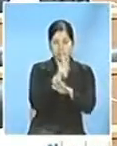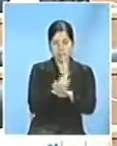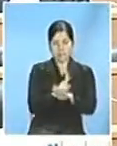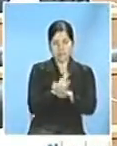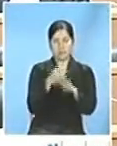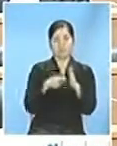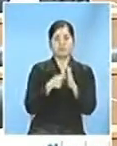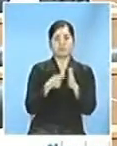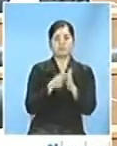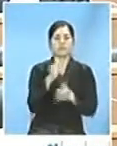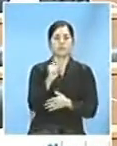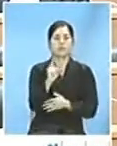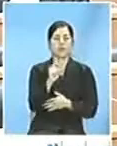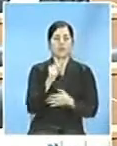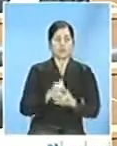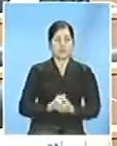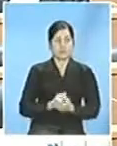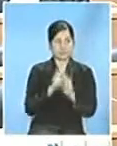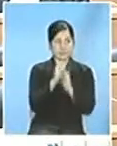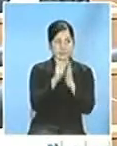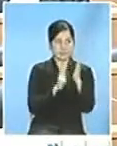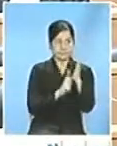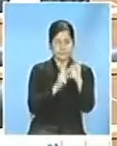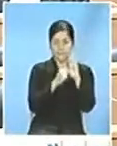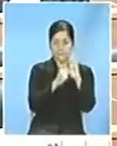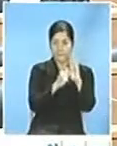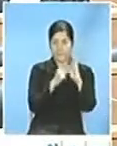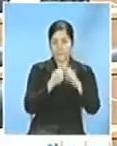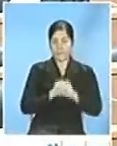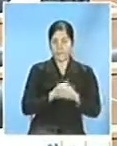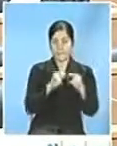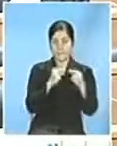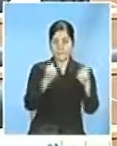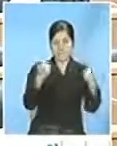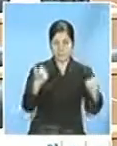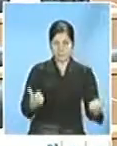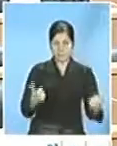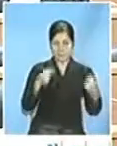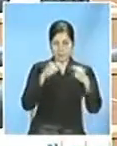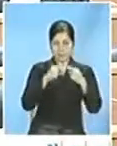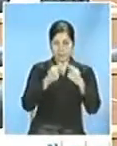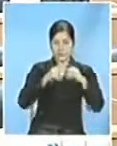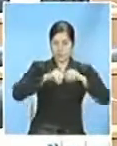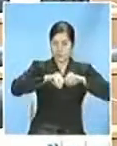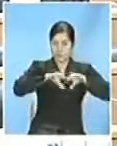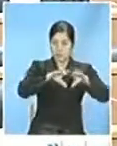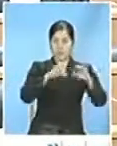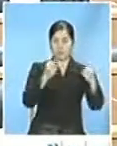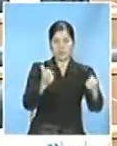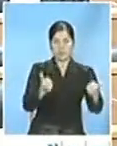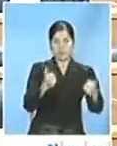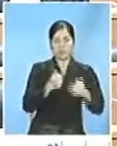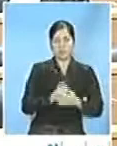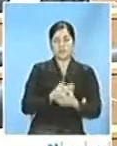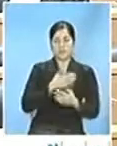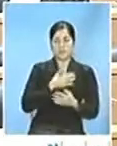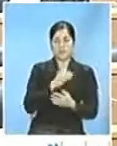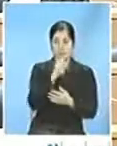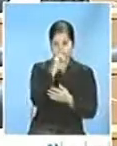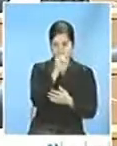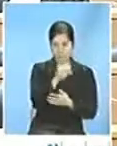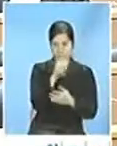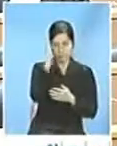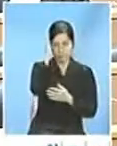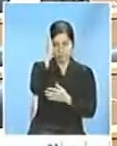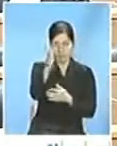ได้อย่างไรครับกฎหมายฉบับนี้ที่ออกมาในวันนี้ที่ผมบอกว่าจะต้องนำไปสู่